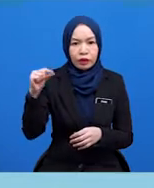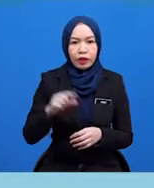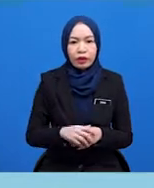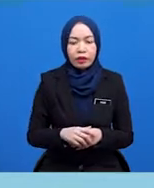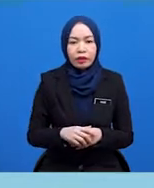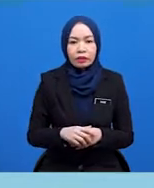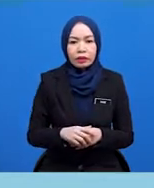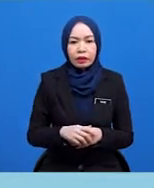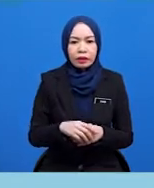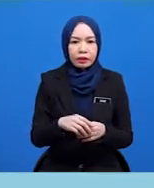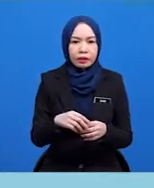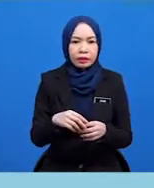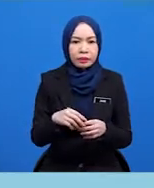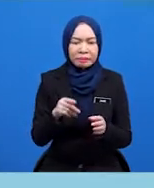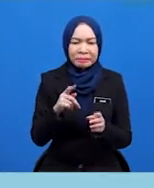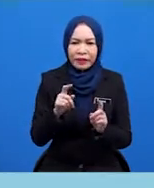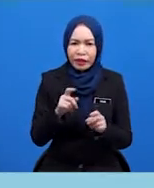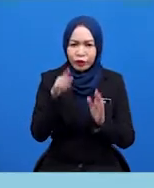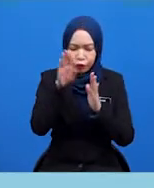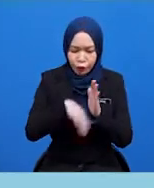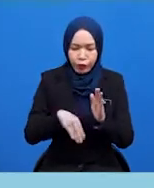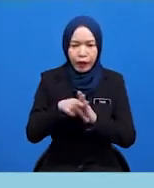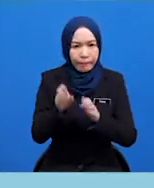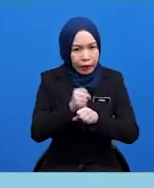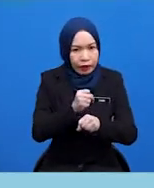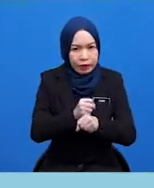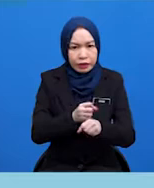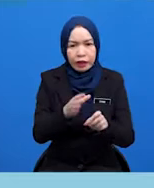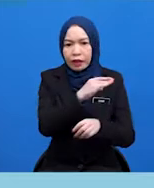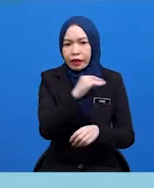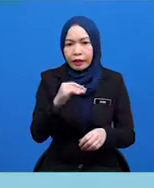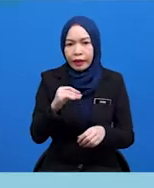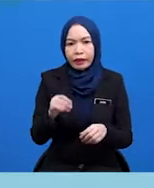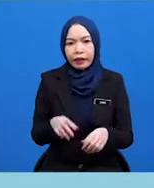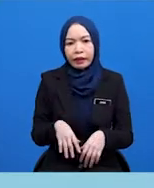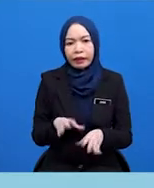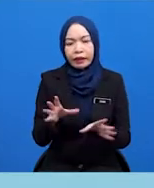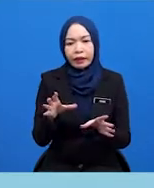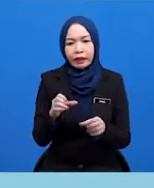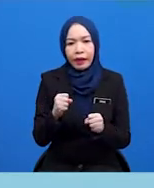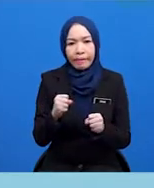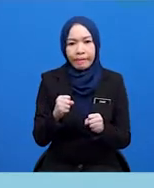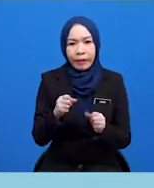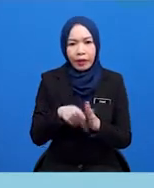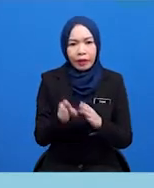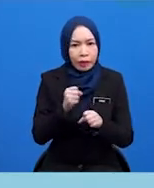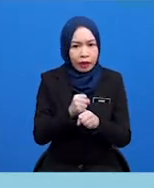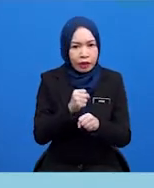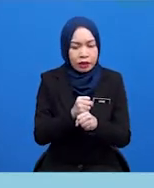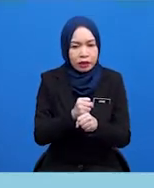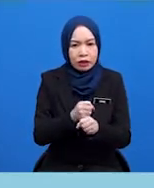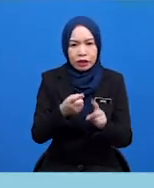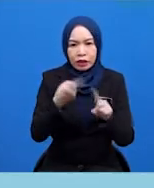dari Indonesia dan Bangladesh. Keadaan ini berpunca dari migrasi keluar buruh